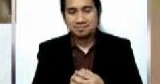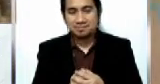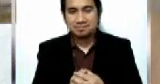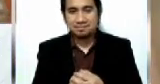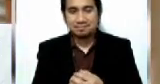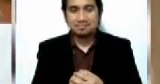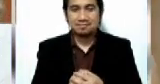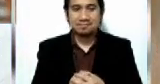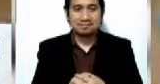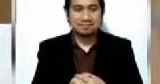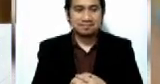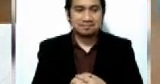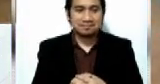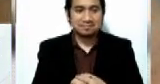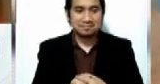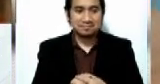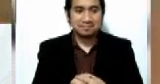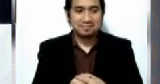Hey, Lord, please.